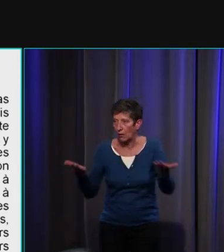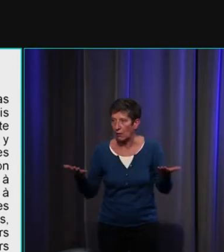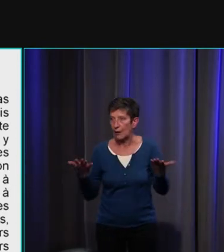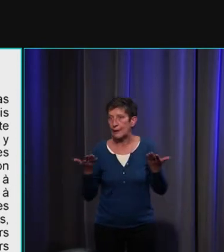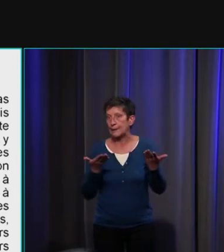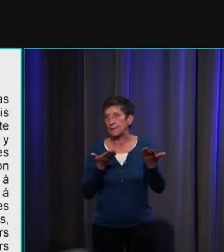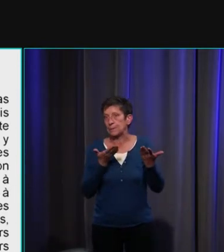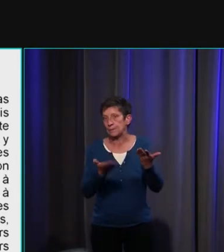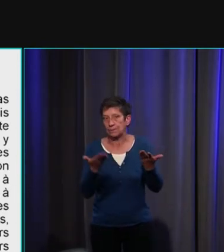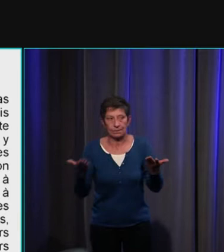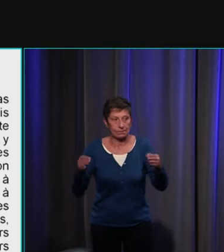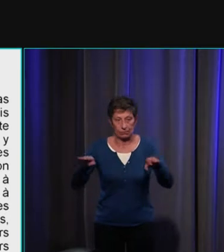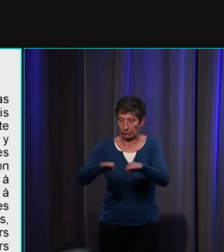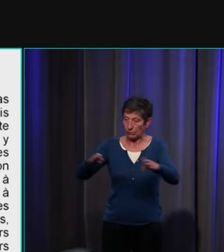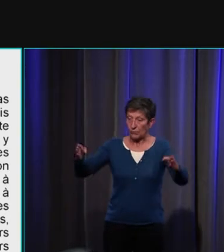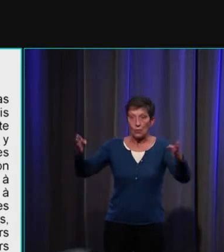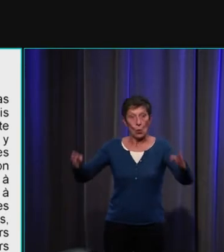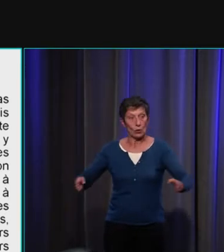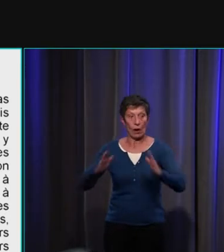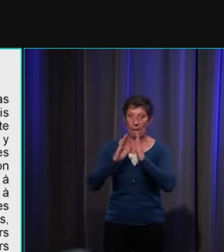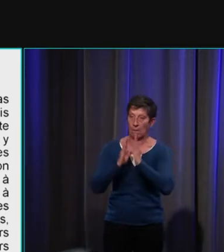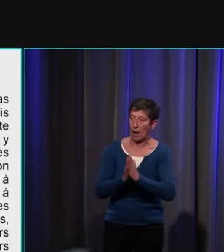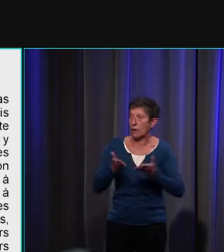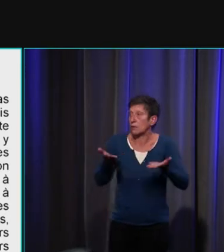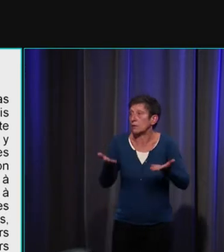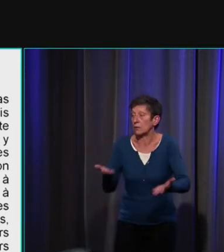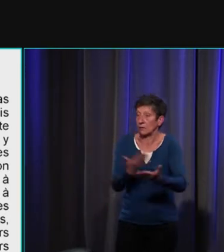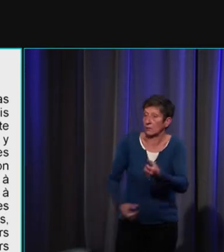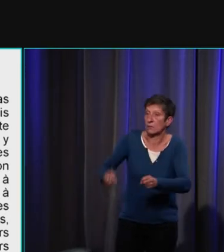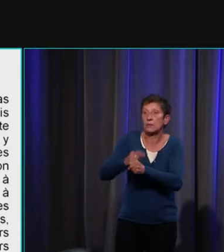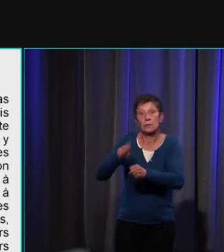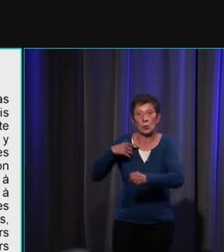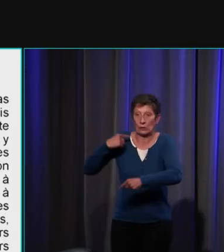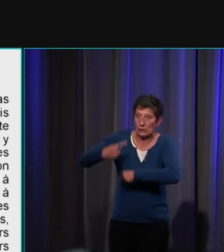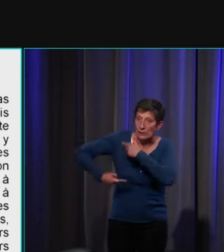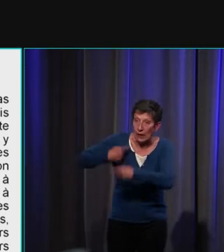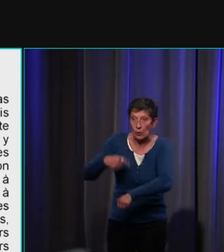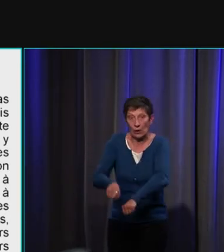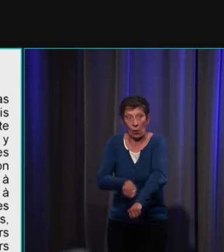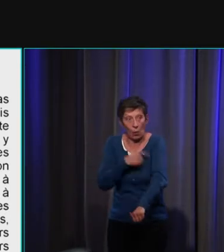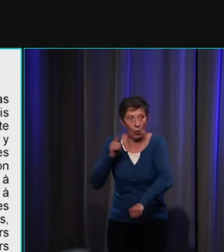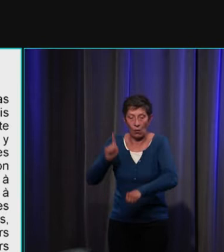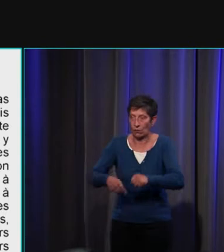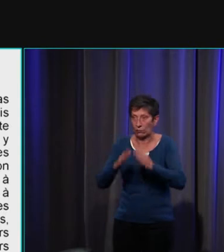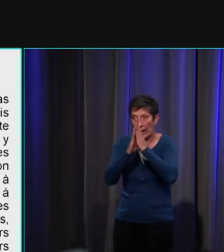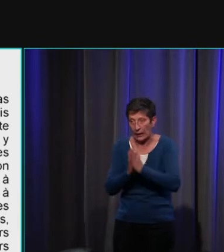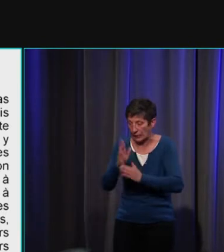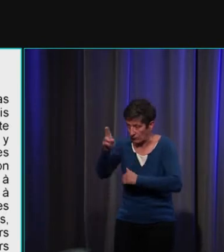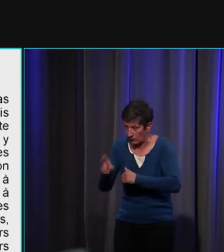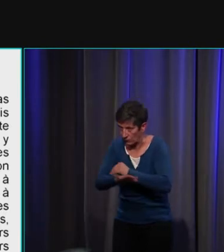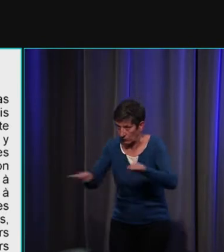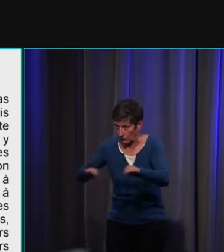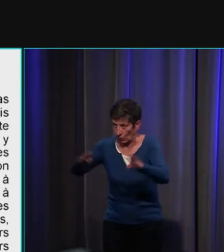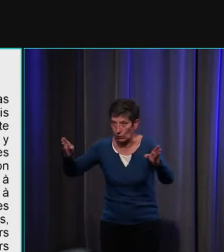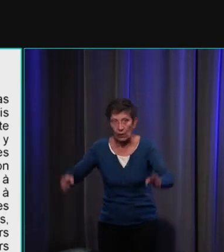établir un hôtel où célébrer la messe il faut d'abord il ya une cérémonie très longue de consécration de l'église mais homes